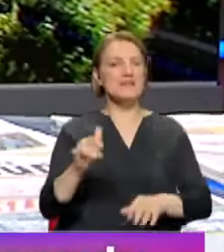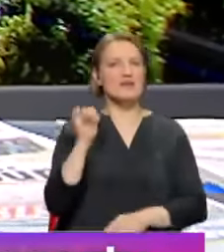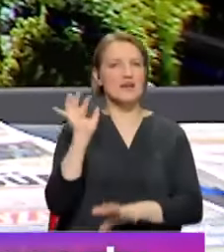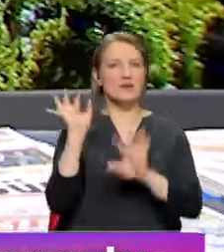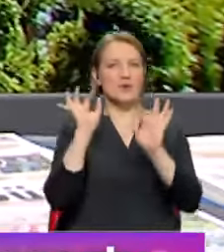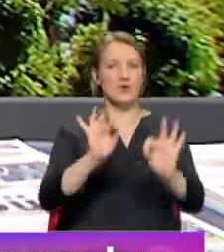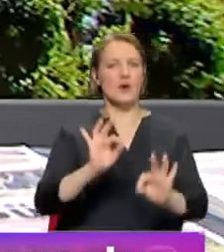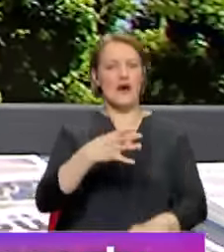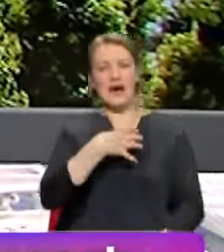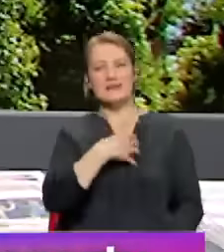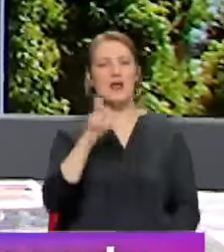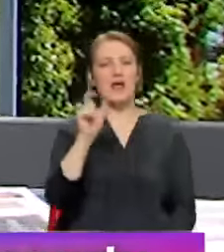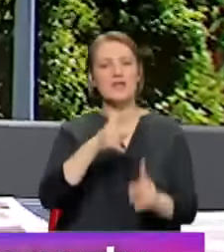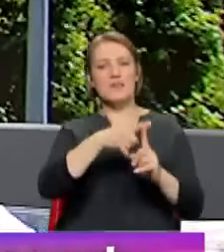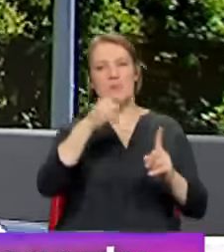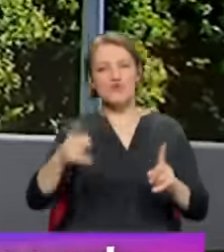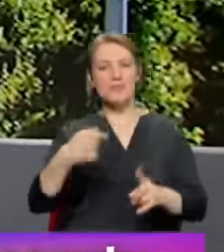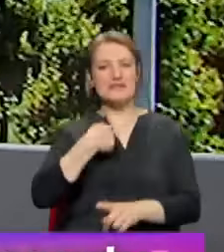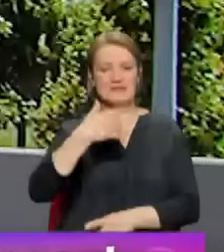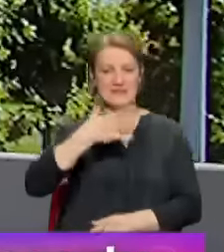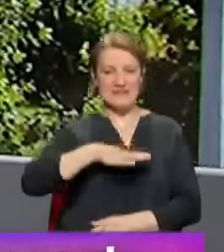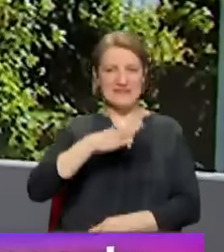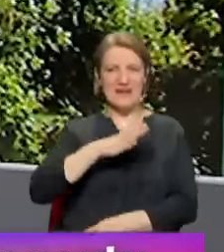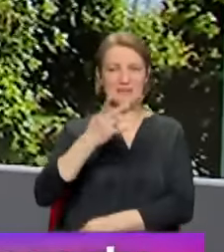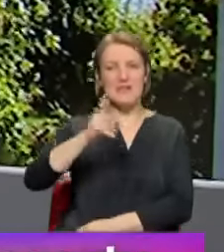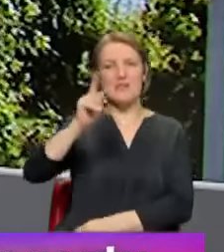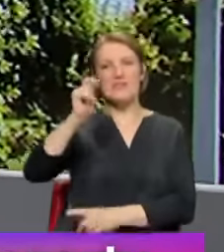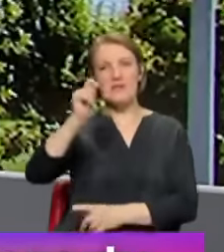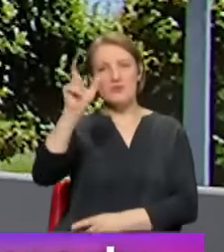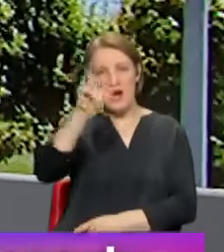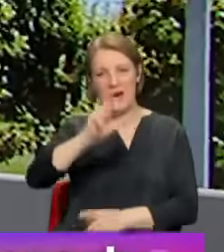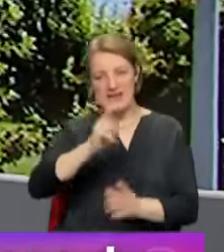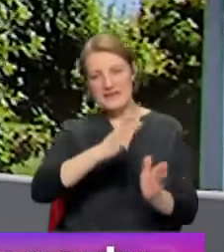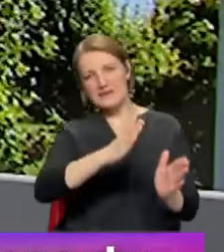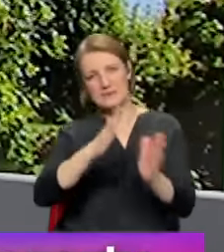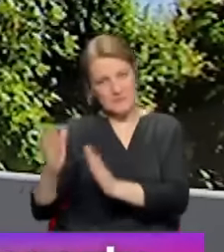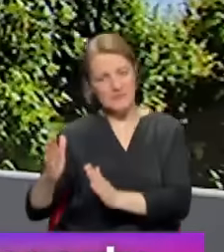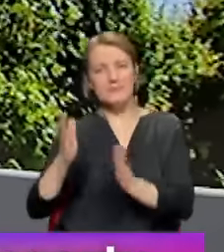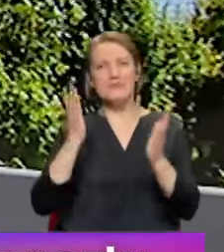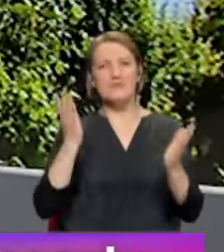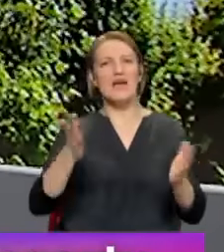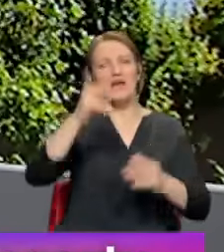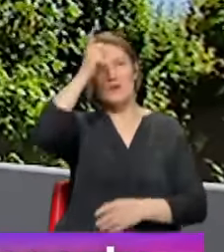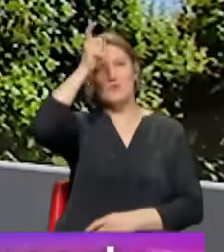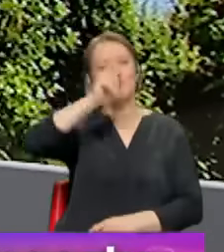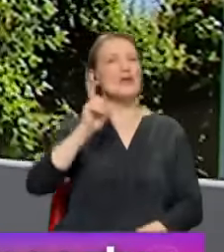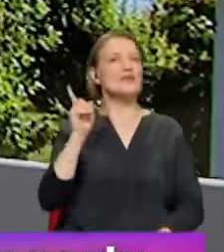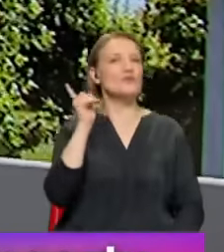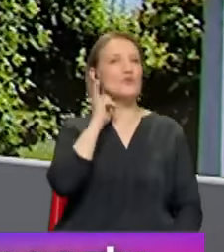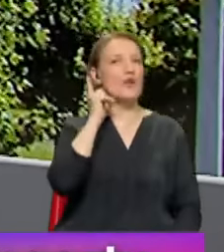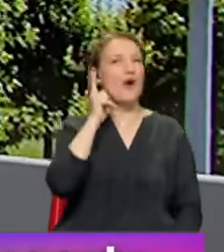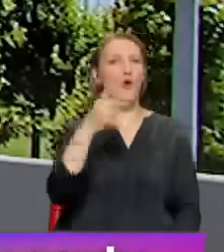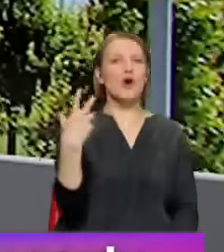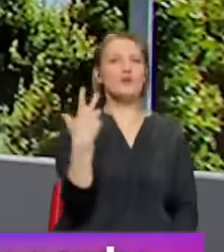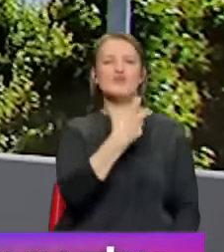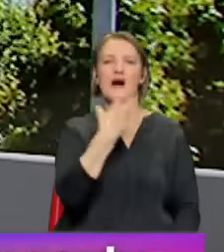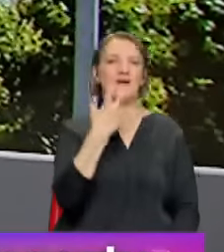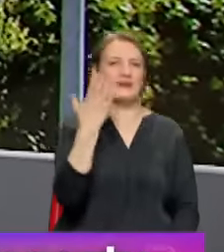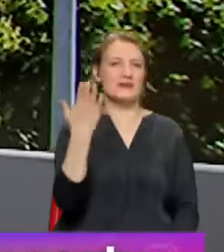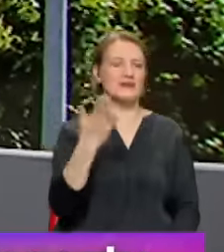dönüşünde Haziran ayı boyunca ve bizim isteğimiz, dileğimiz Temmuz ayına da sarksın ve Türkiye'nin kulaklarında o